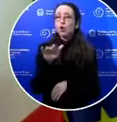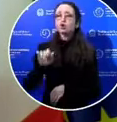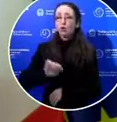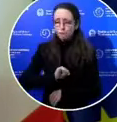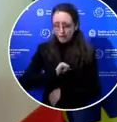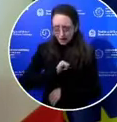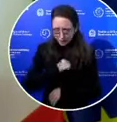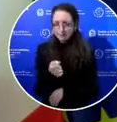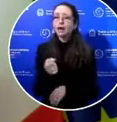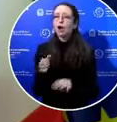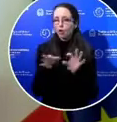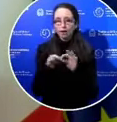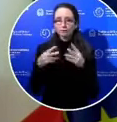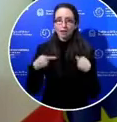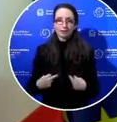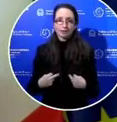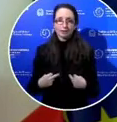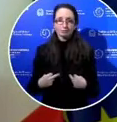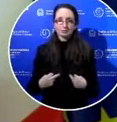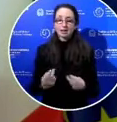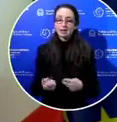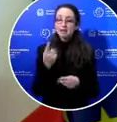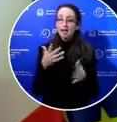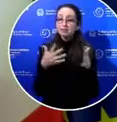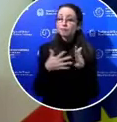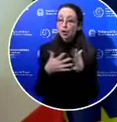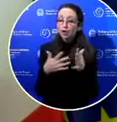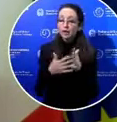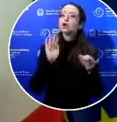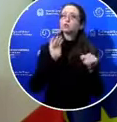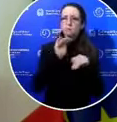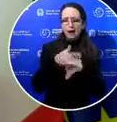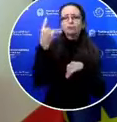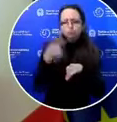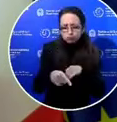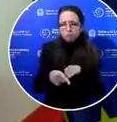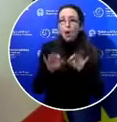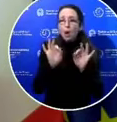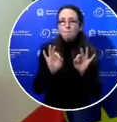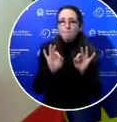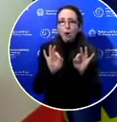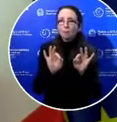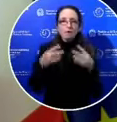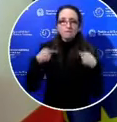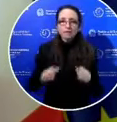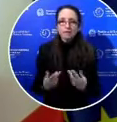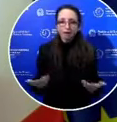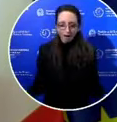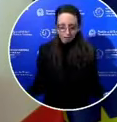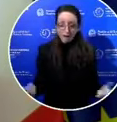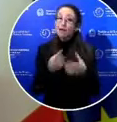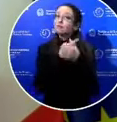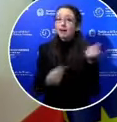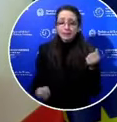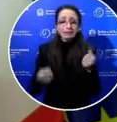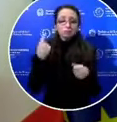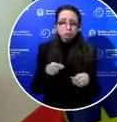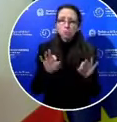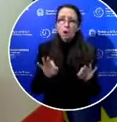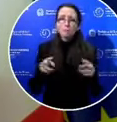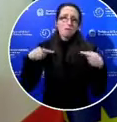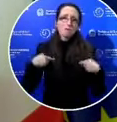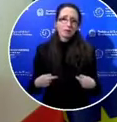vita. Superare le difficoltà fa parte della vita. Fallire fa parte della vita. Per